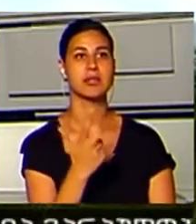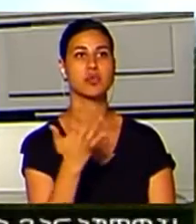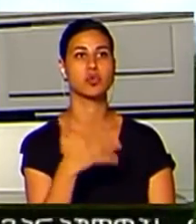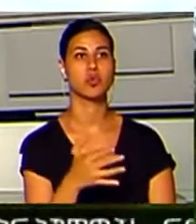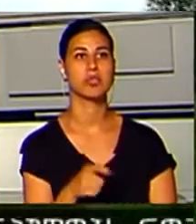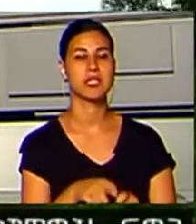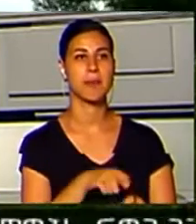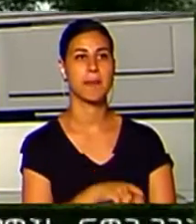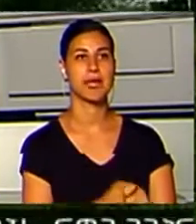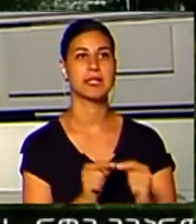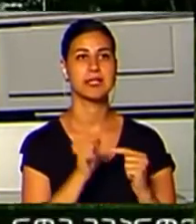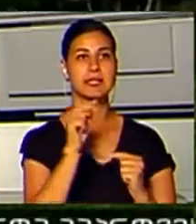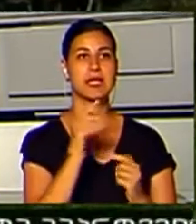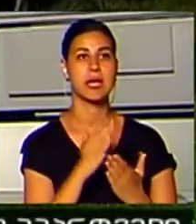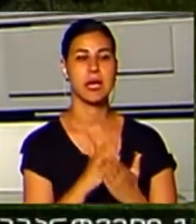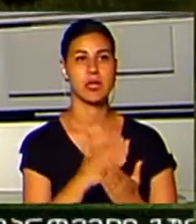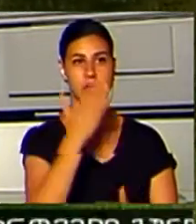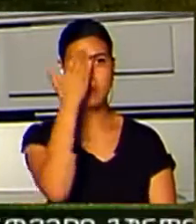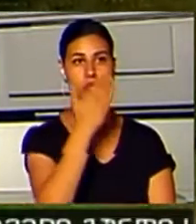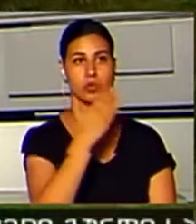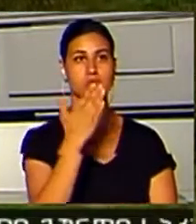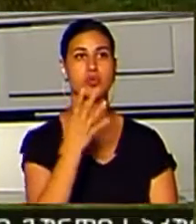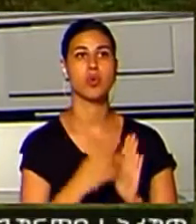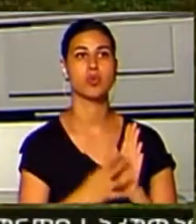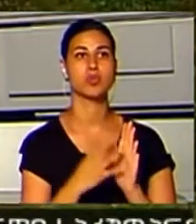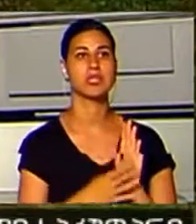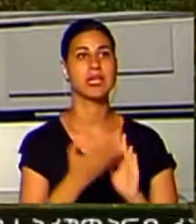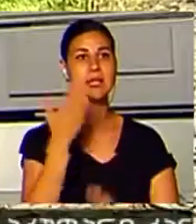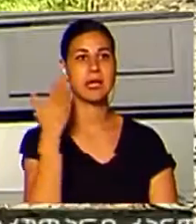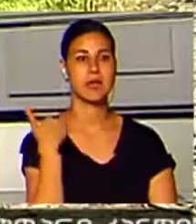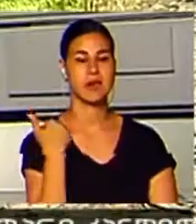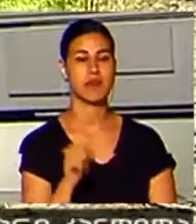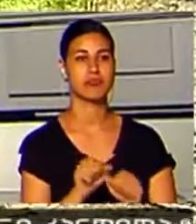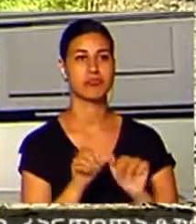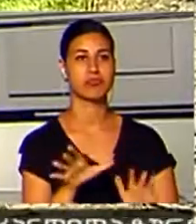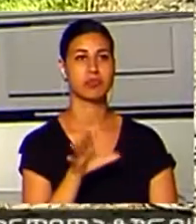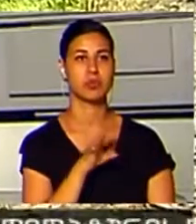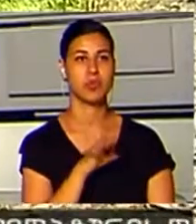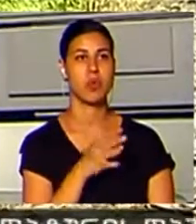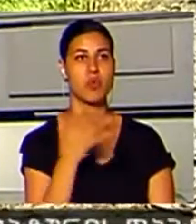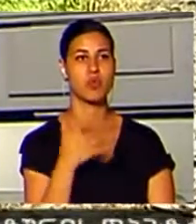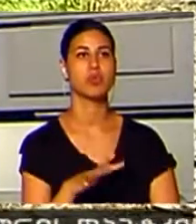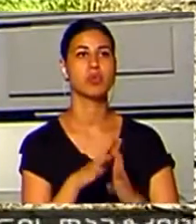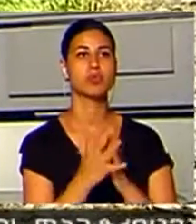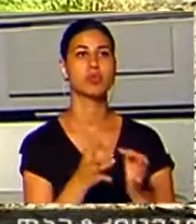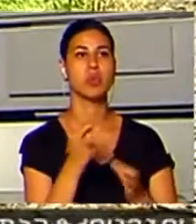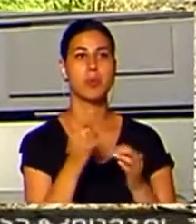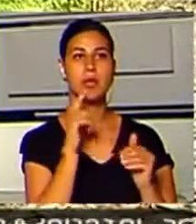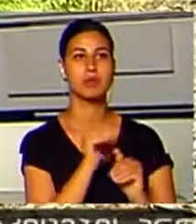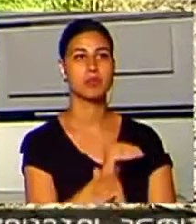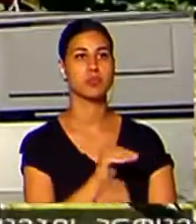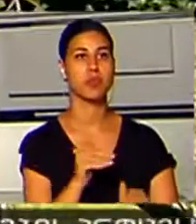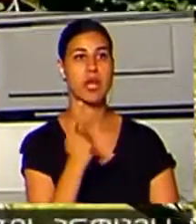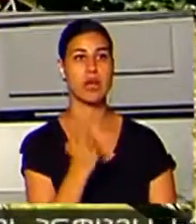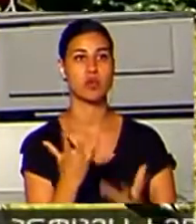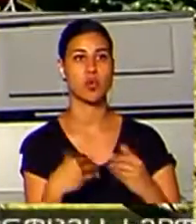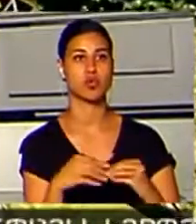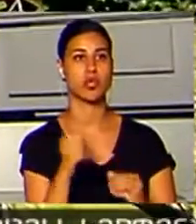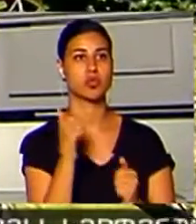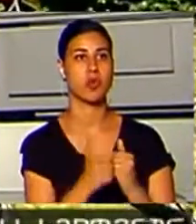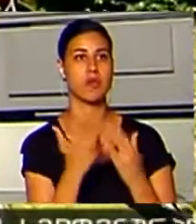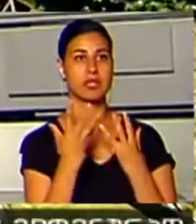მეტრზე მდებარეობს, მოსახლეობისგან 90-იან წლებში დაიცალა. გაუკაცრიელებული სოფლის დუმილს დღეს მხოლოდ ერთი ოჯახის